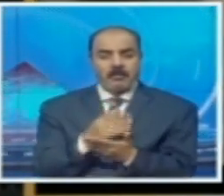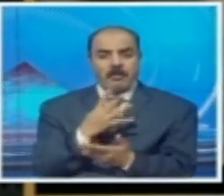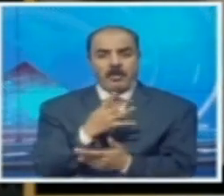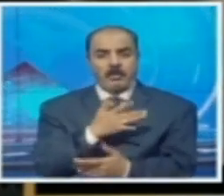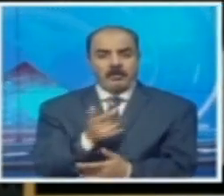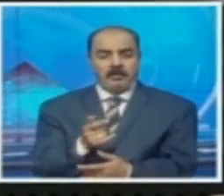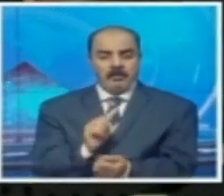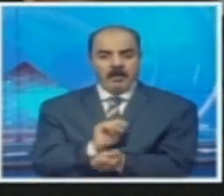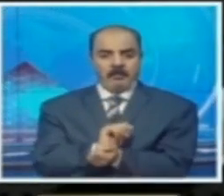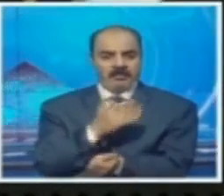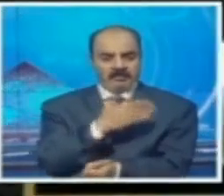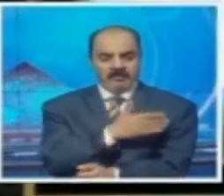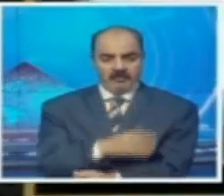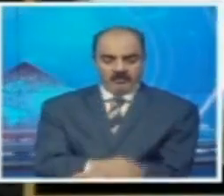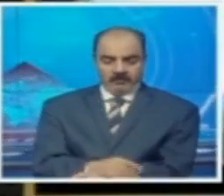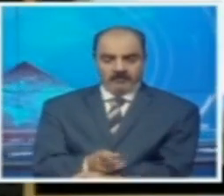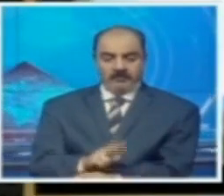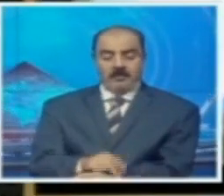حكم حبس و228,581